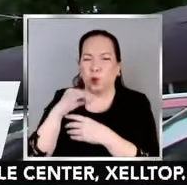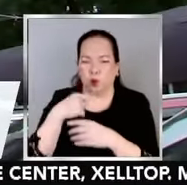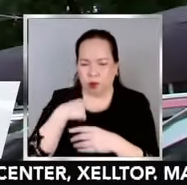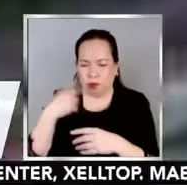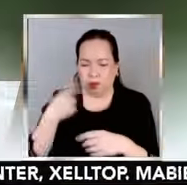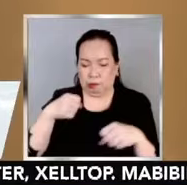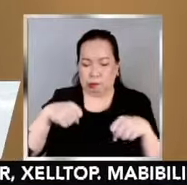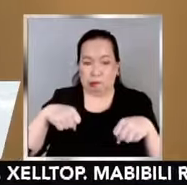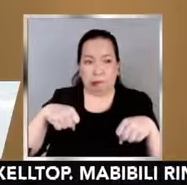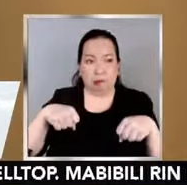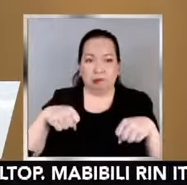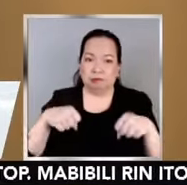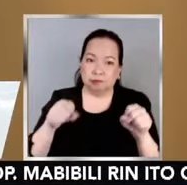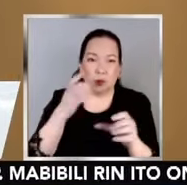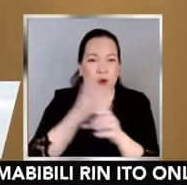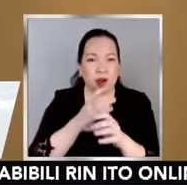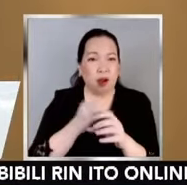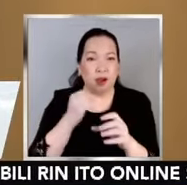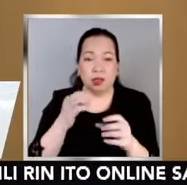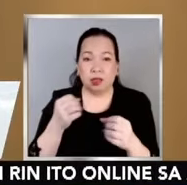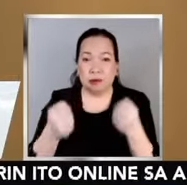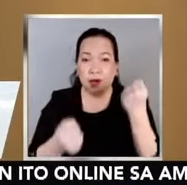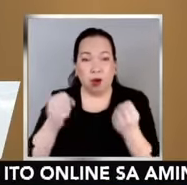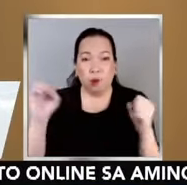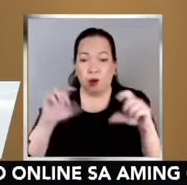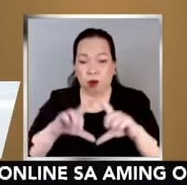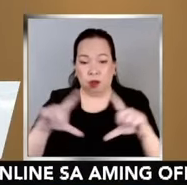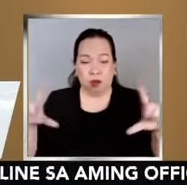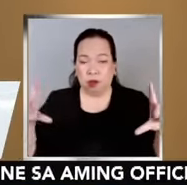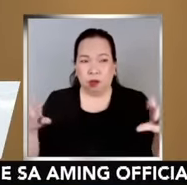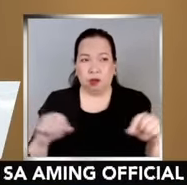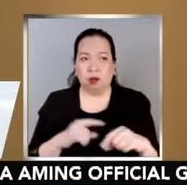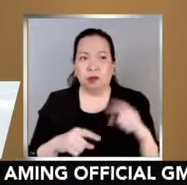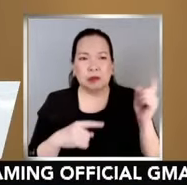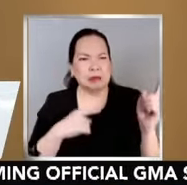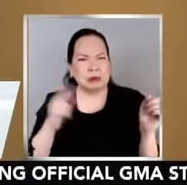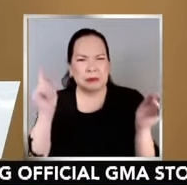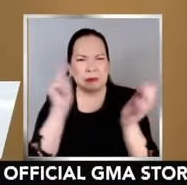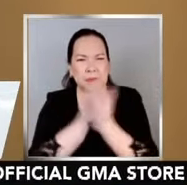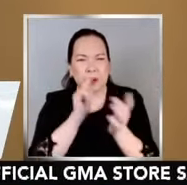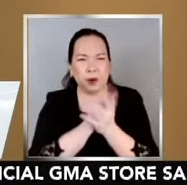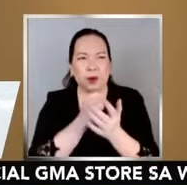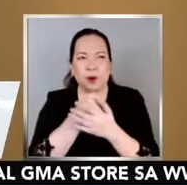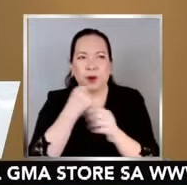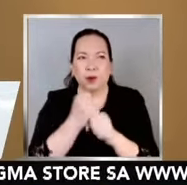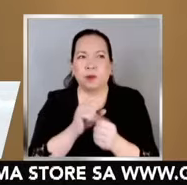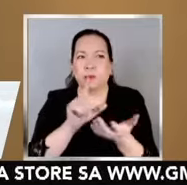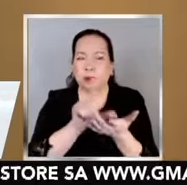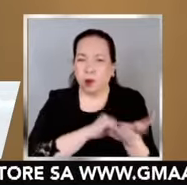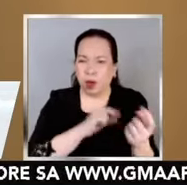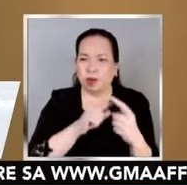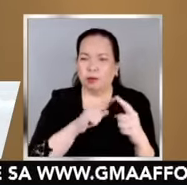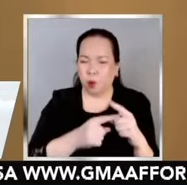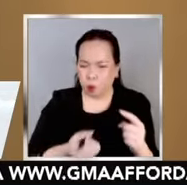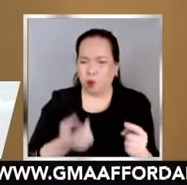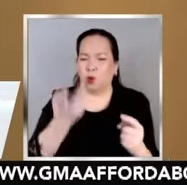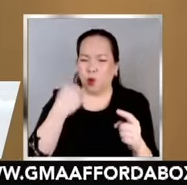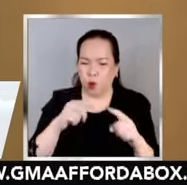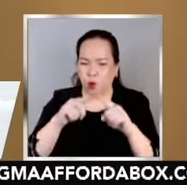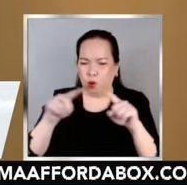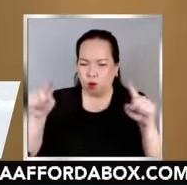plaka. Bawal gumawa ng plaka, bawal mag-imprenta ng sariling plaka, bawal po